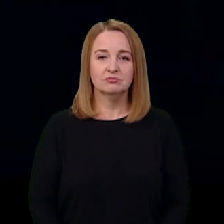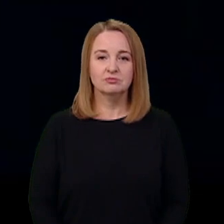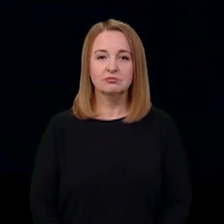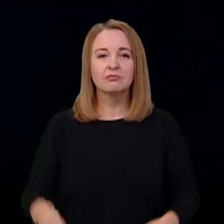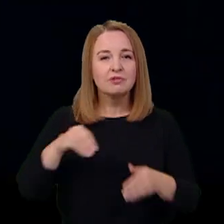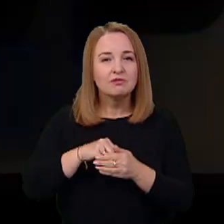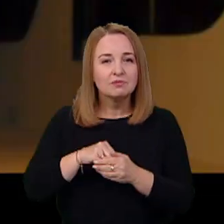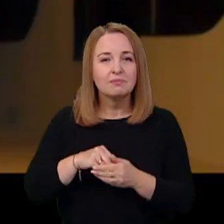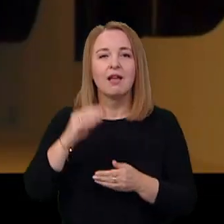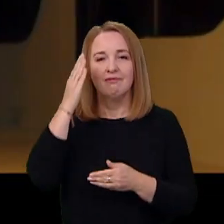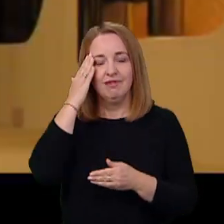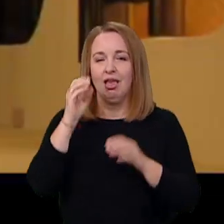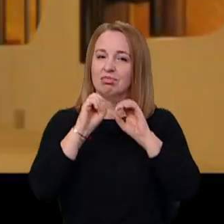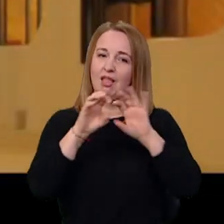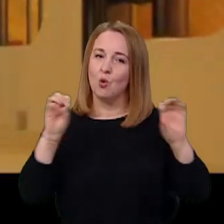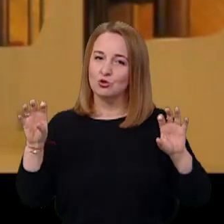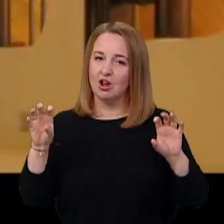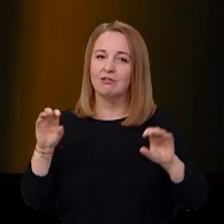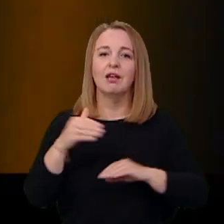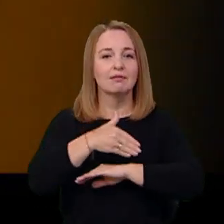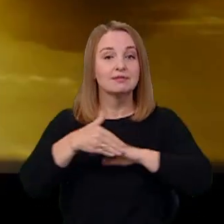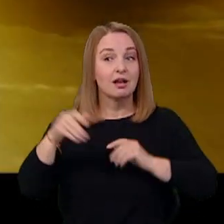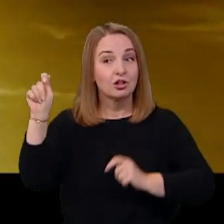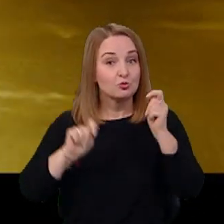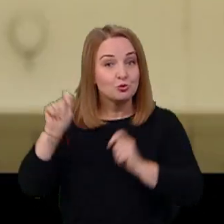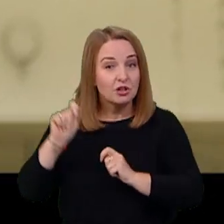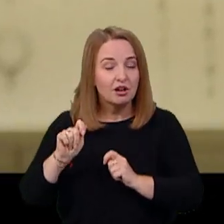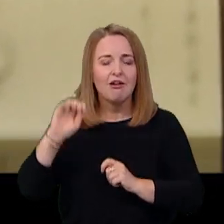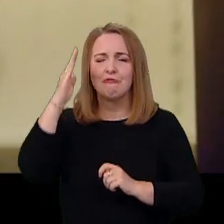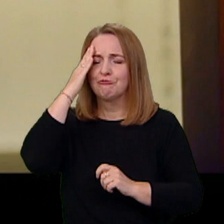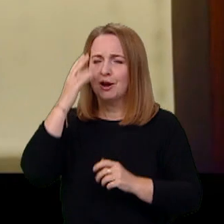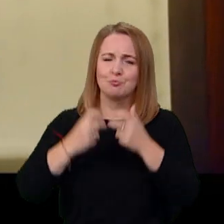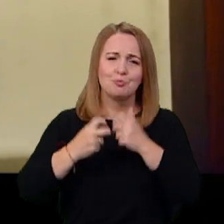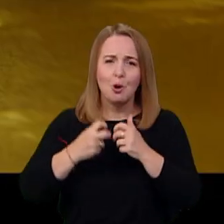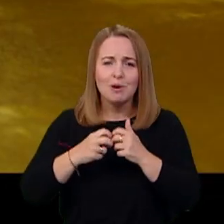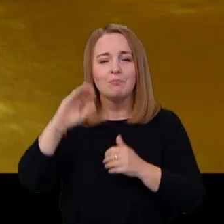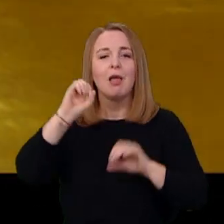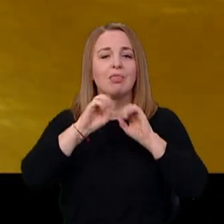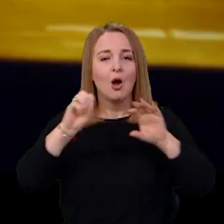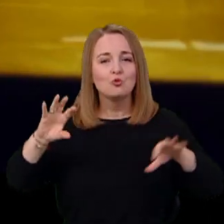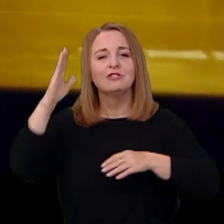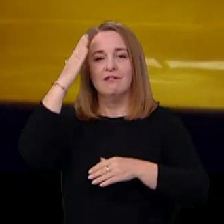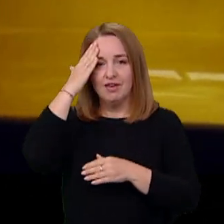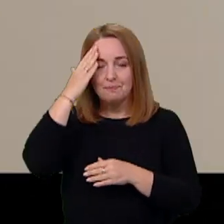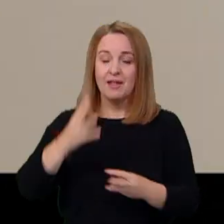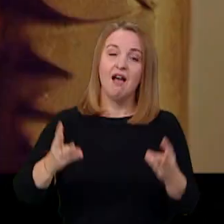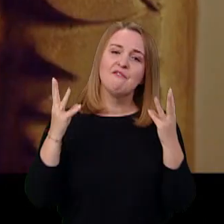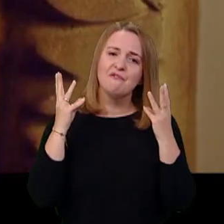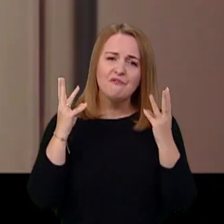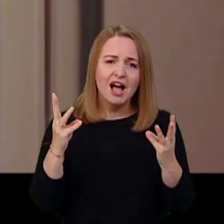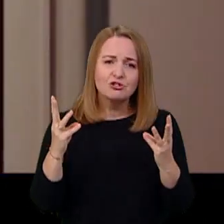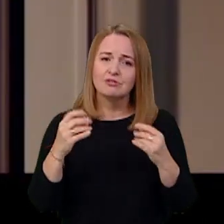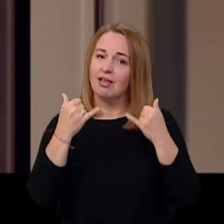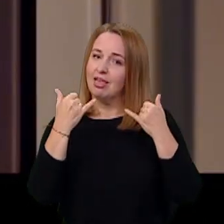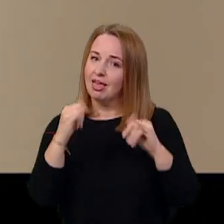że uczenie języka polskiego obcokrajowców bywa wyzwaniem, wiedzą dobrze nauczyciele, którzy się tego podejmowali. Często ważne jest niecodzienne podejście